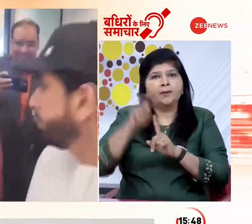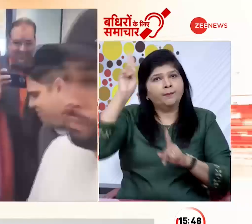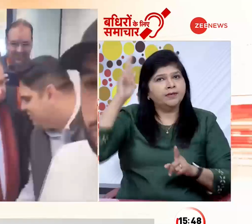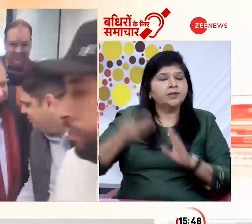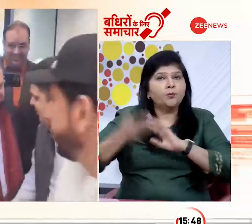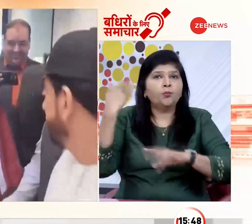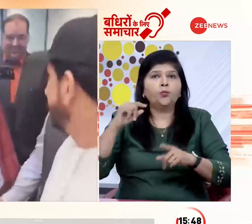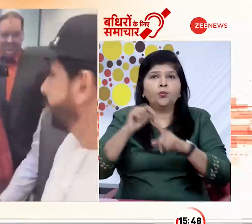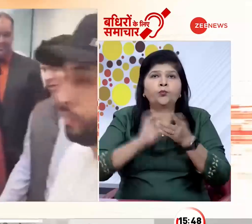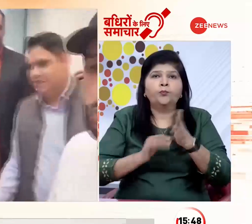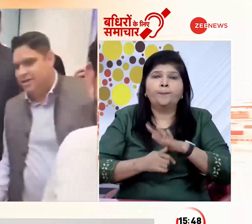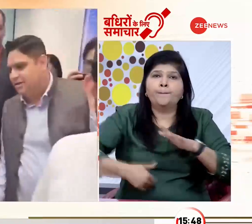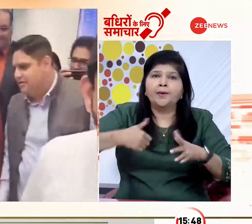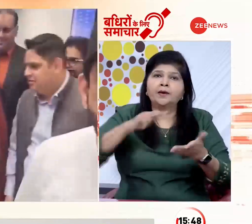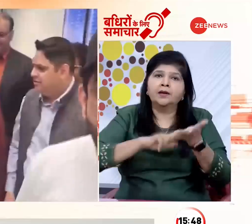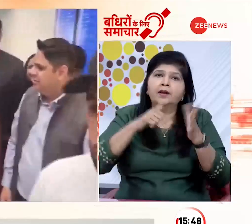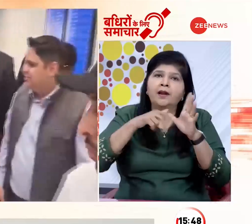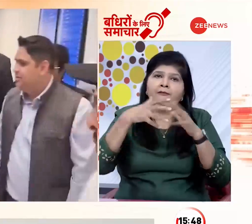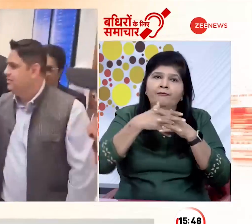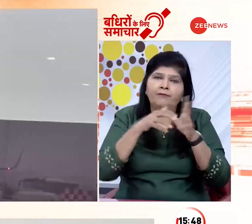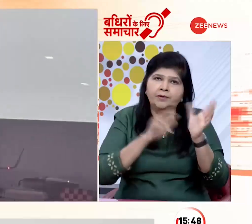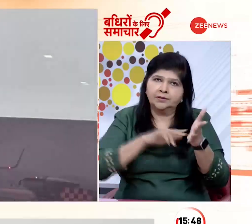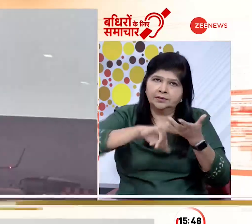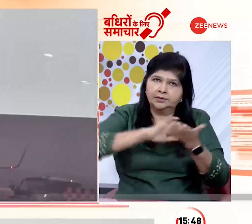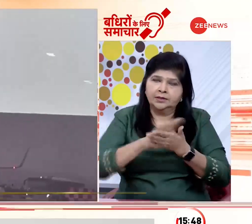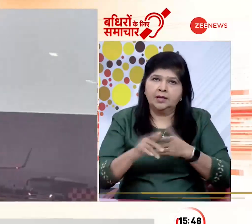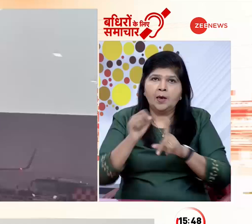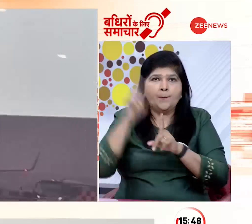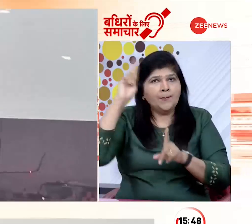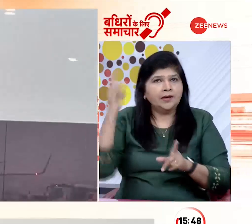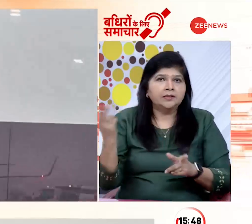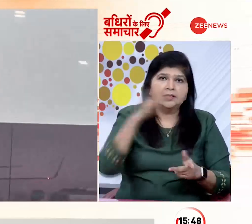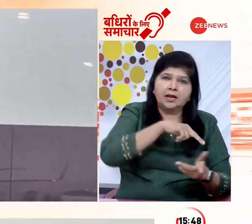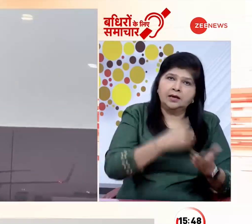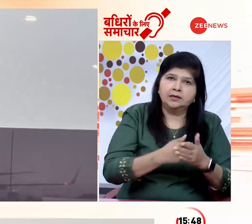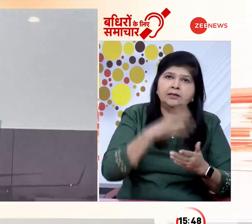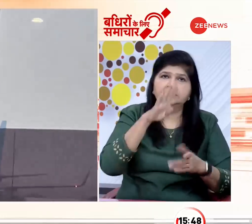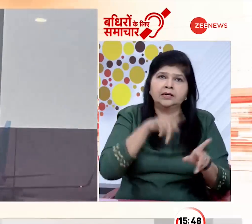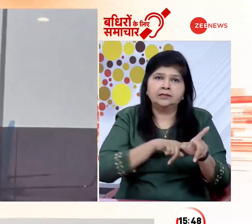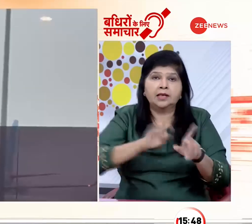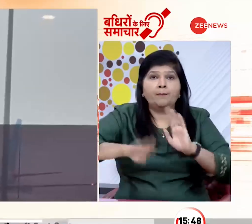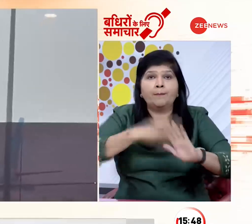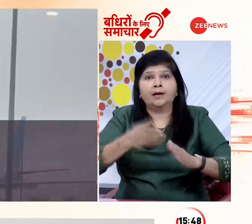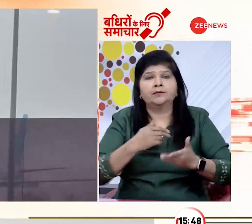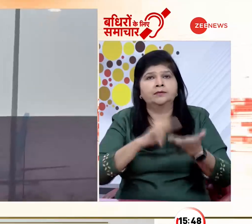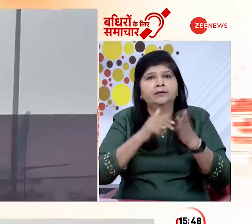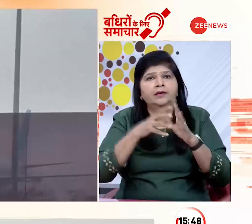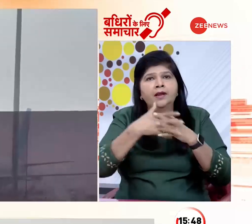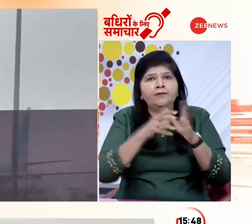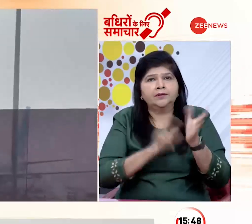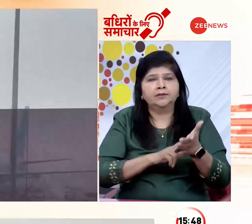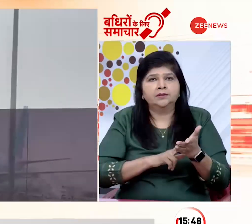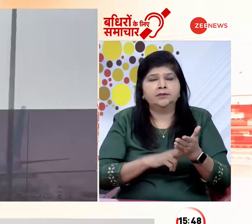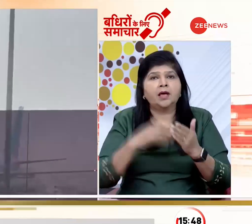पाकिस्तान के पूर्व प्रधानमंत्री नवाज शरीफ पाकिस्तान पहुंच गए हैं। 4 साल बाद नवाज शरीफ